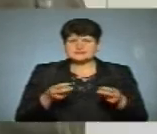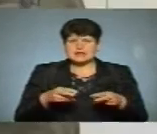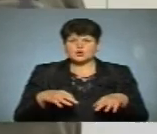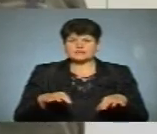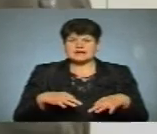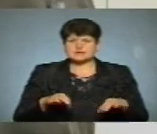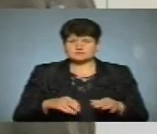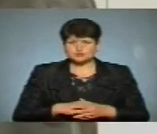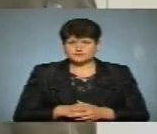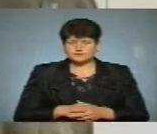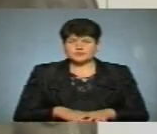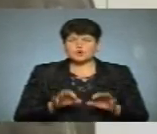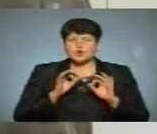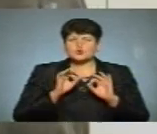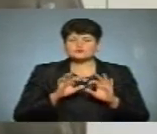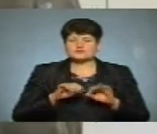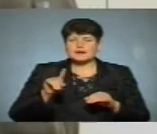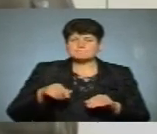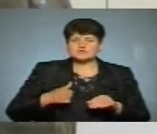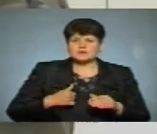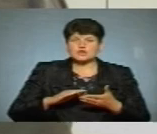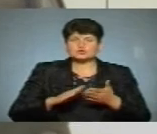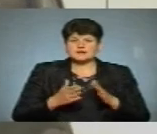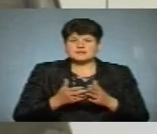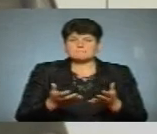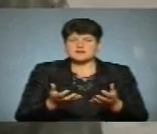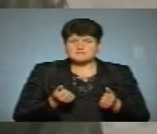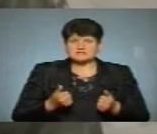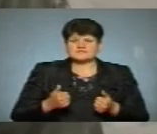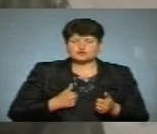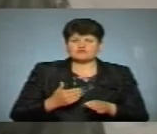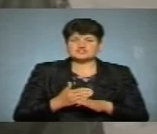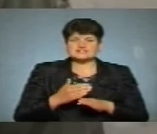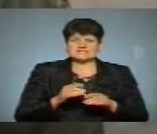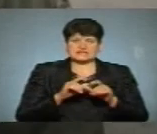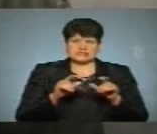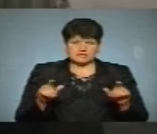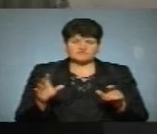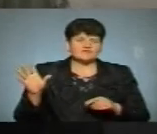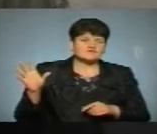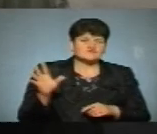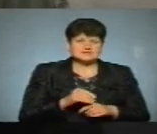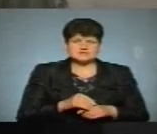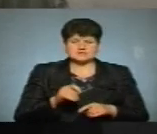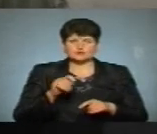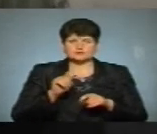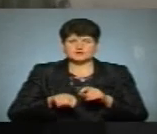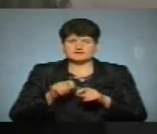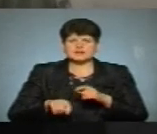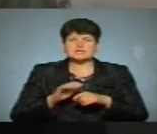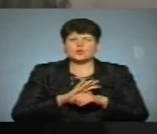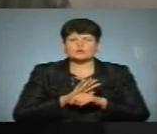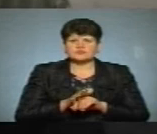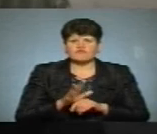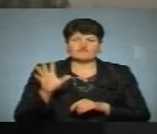транспорту. Розповідає, як призовників та контрактників прийматимуть у військових частинах. Всі пройдуть тести на коронавірус,